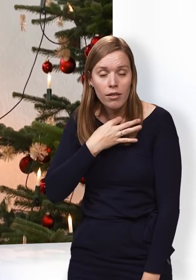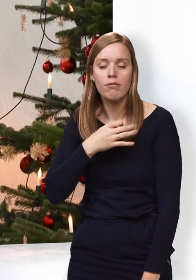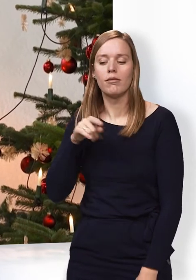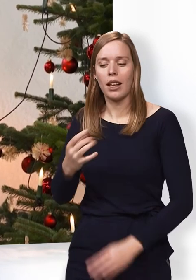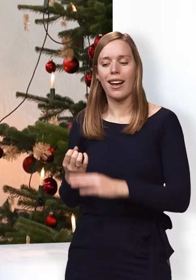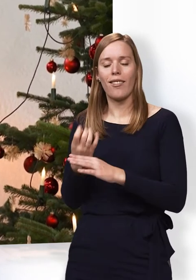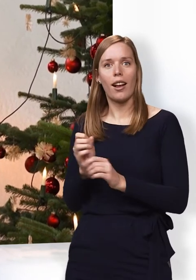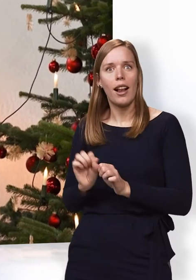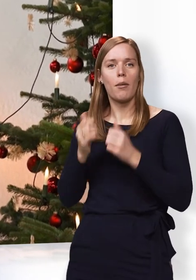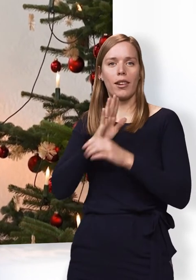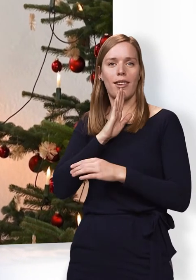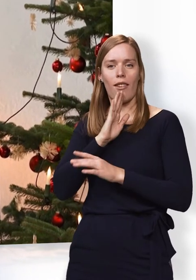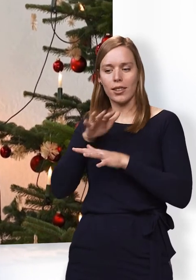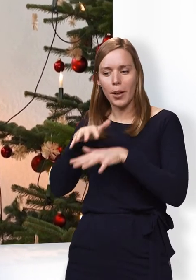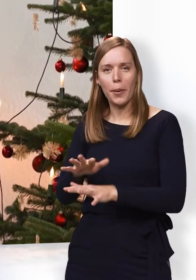lebendigen Wassers umsonst.